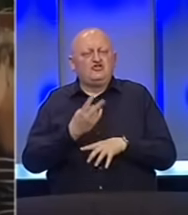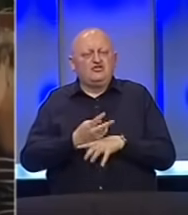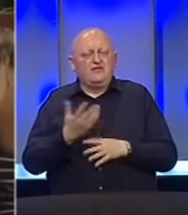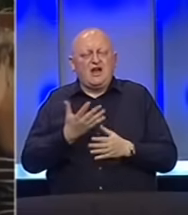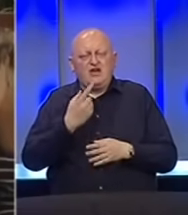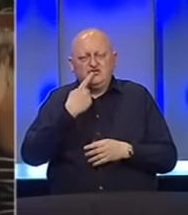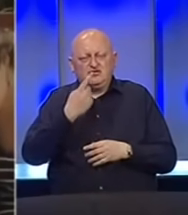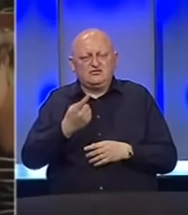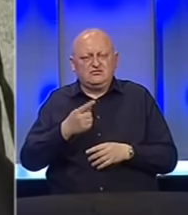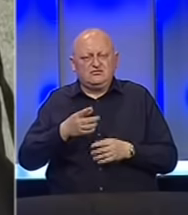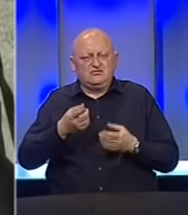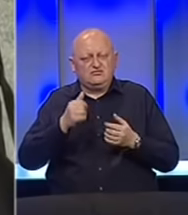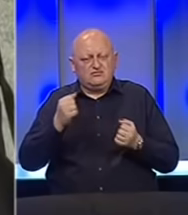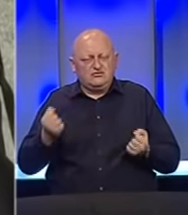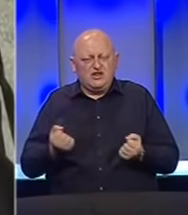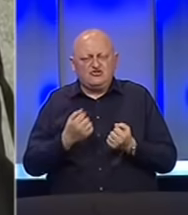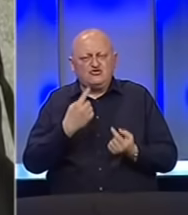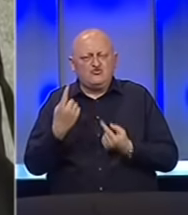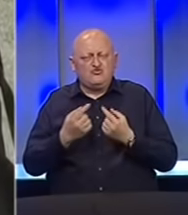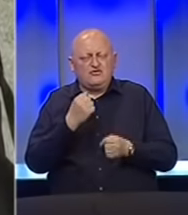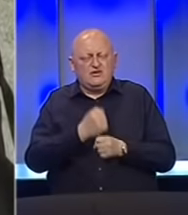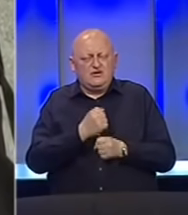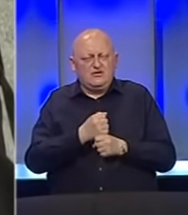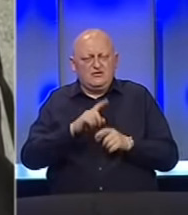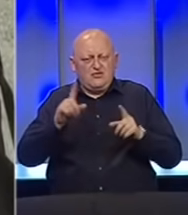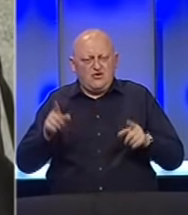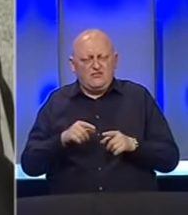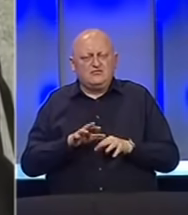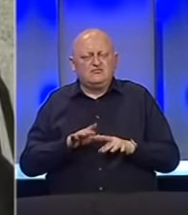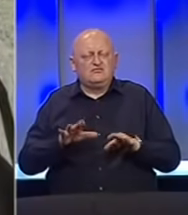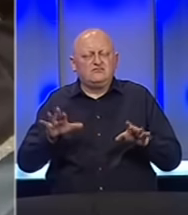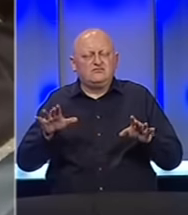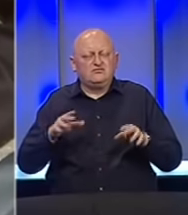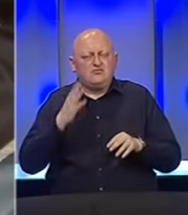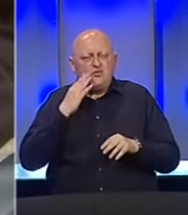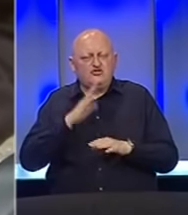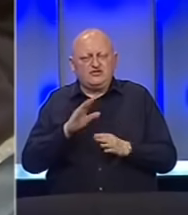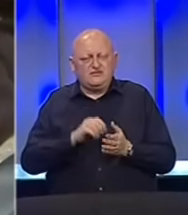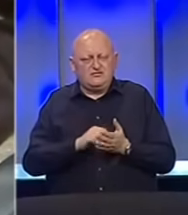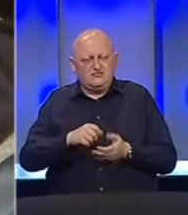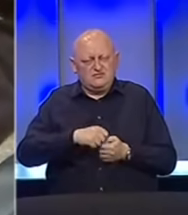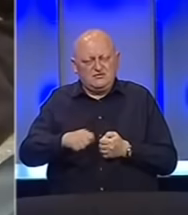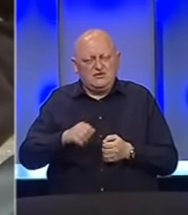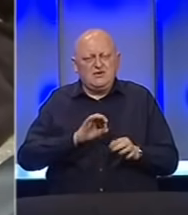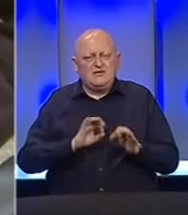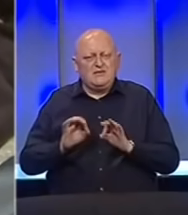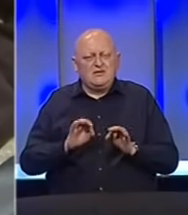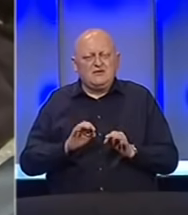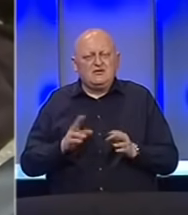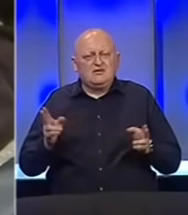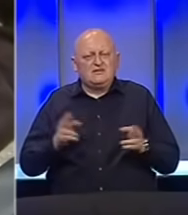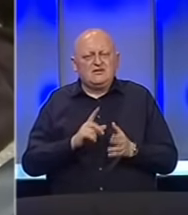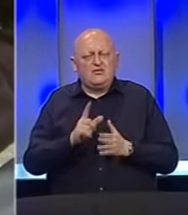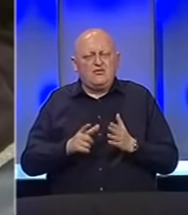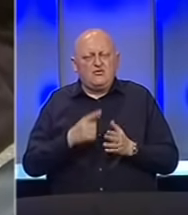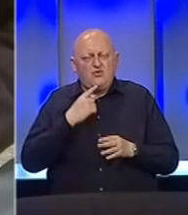su naveli, i pored izuzetno složenih okolnosti rada u okvirima globalne pandemije, poštujući sve propisane mjere bezbjednosti, za kratko